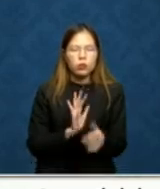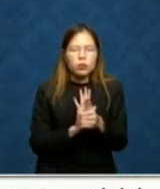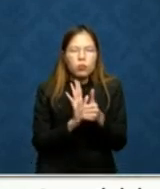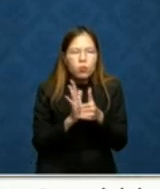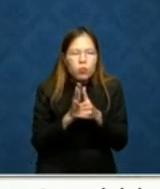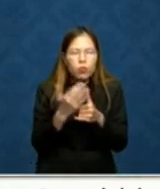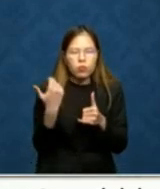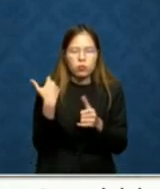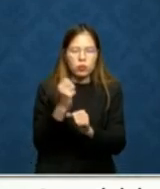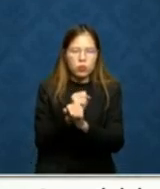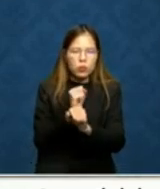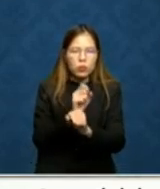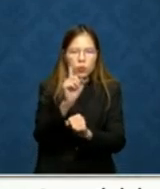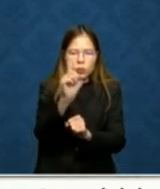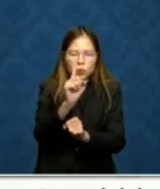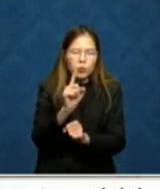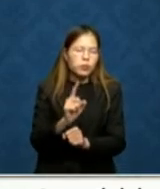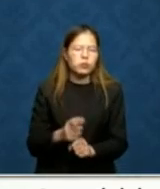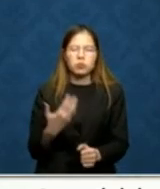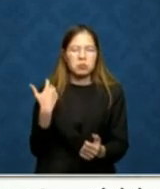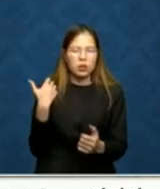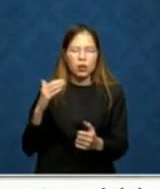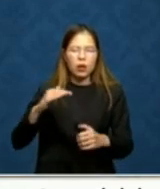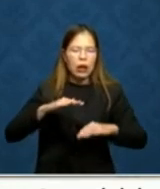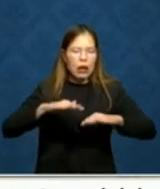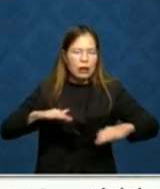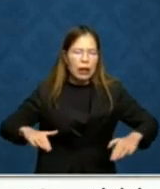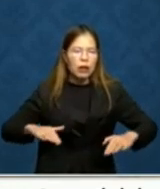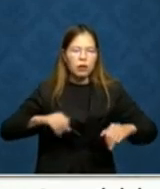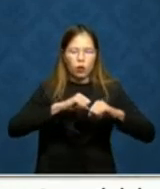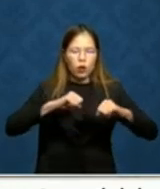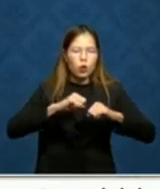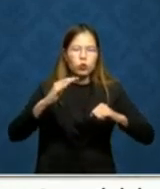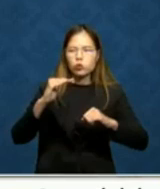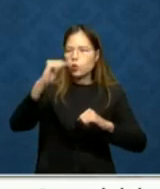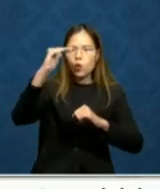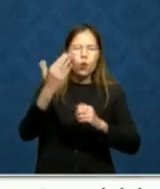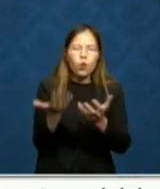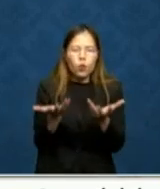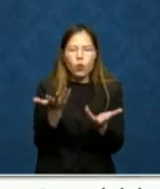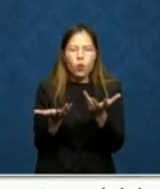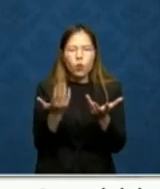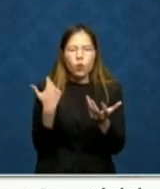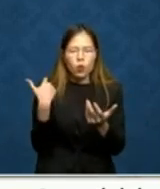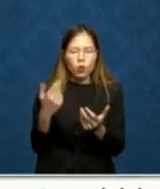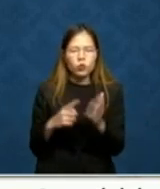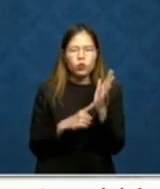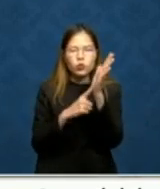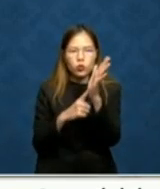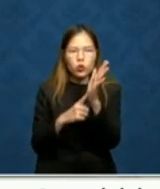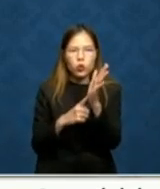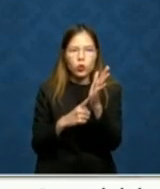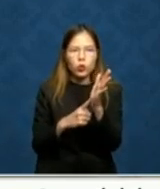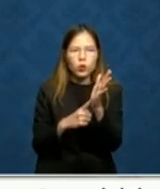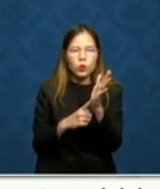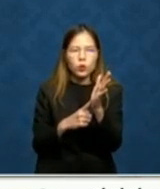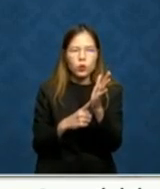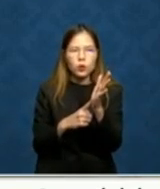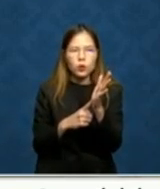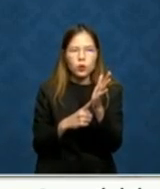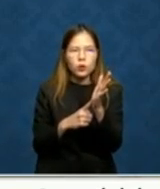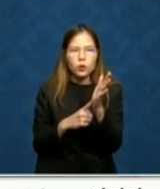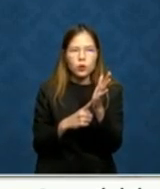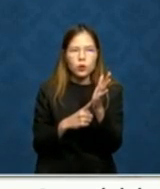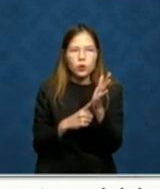สามารถเกิดขึ้นได้กับคนทุกเพศทุกวัยอย่างเช่นกรณีของผู้ถูกคุกคามอย่างกรณี